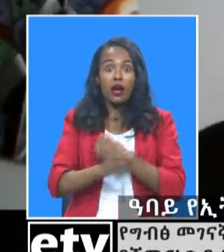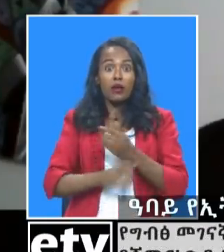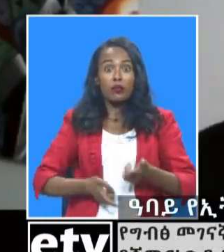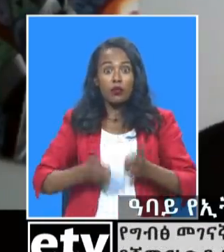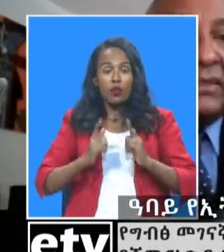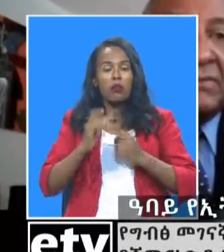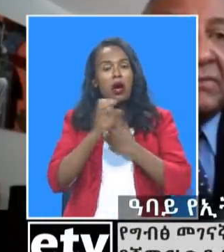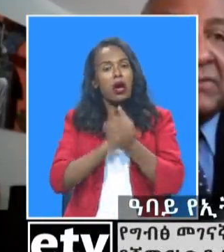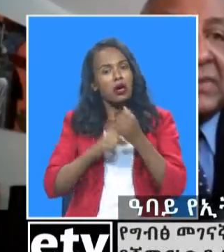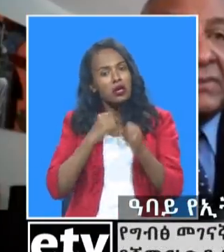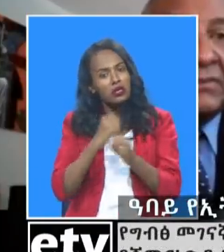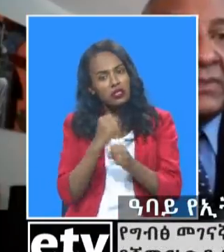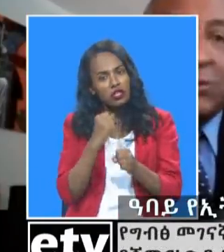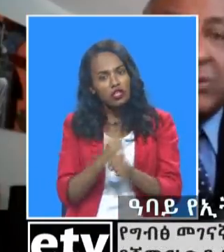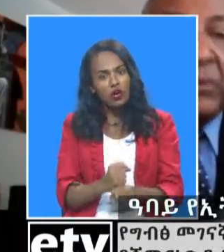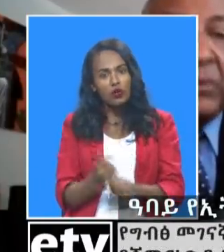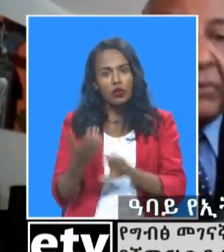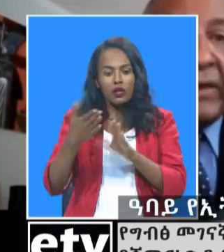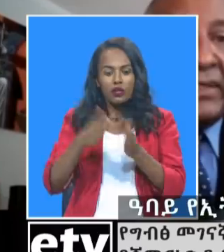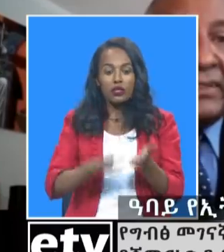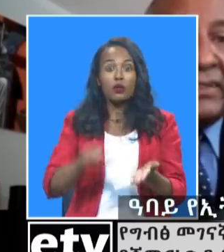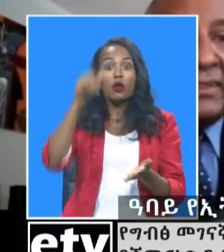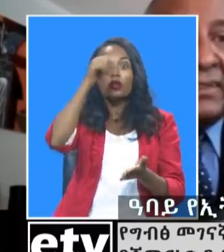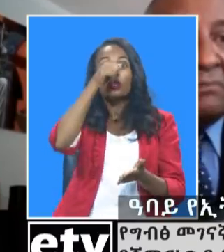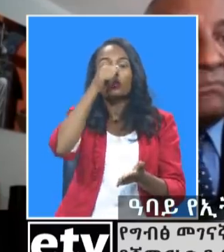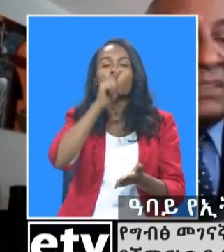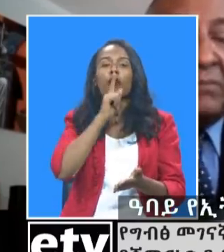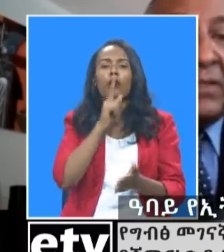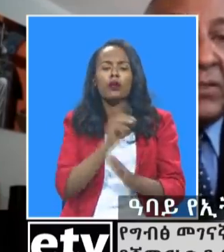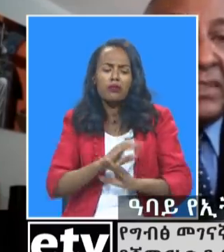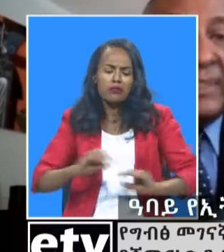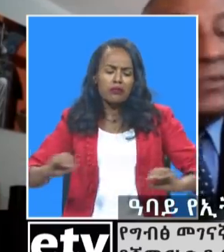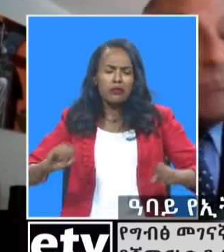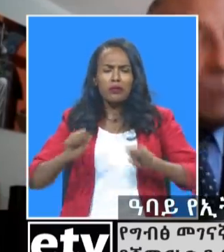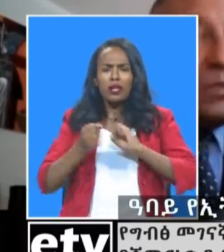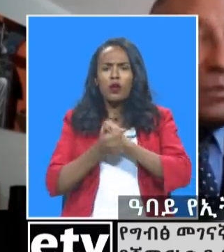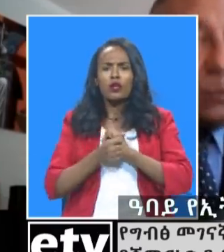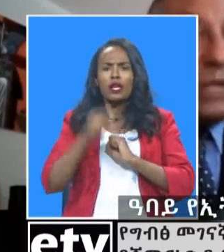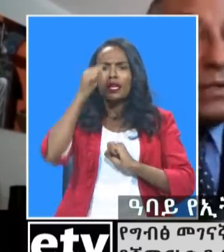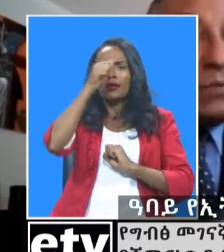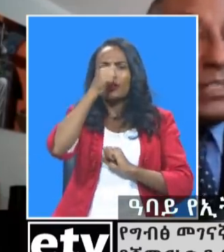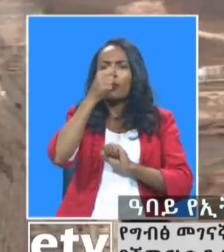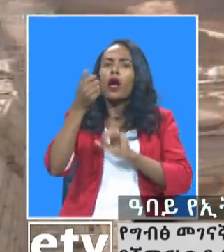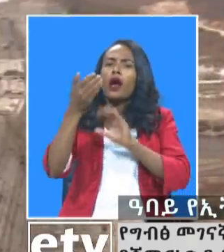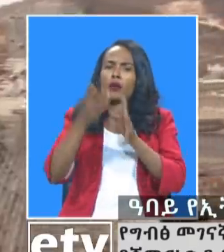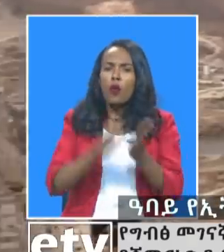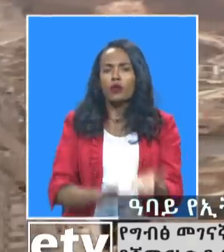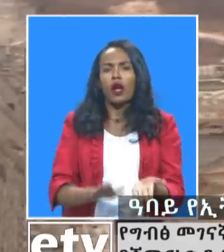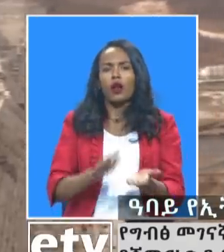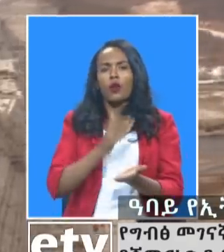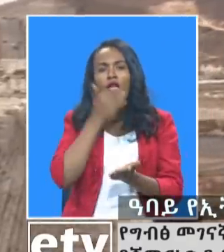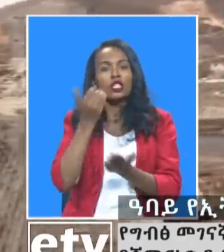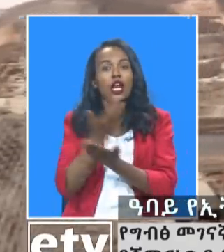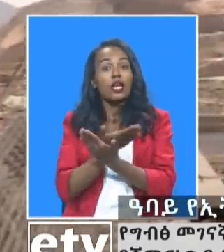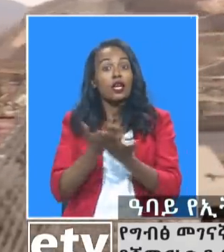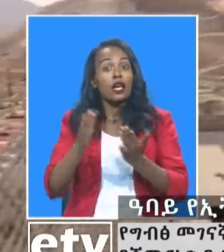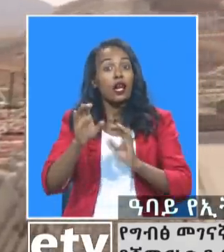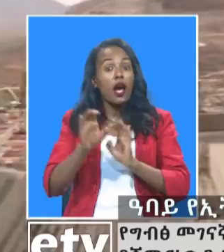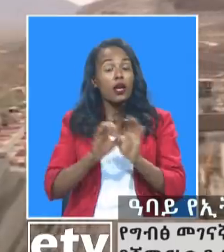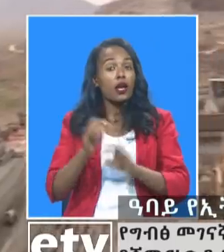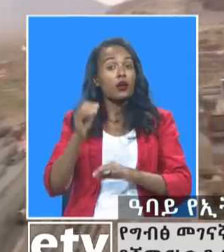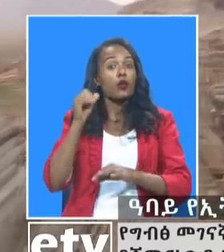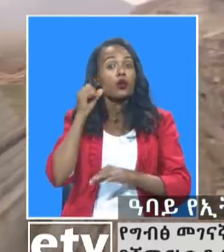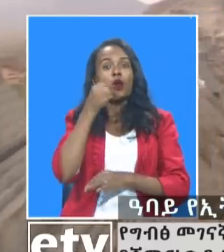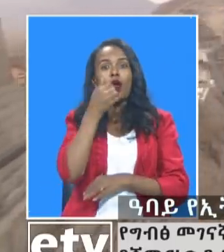አገሬም ሰርቻለሁ እስከሞትም ኢትዮጵያዊ ነኝ። ምንም ይለውጠኝ ለኢትዮጵያ እሞታለሁ፣ የተሻለኝን አረጋለሁ፣ ወደ ኋላ